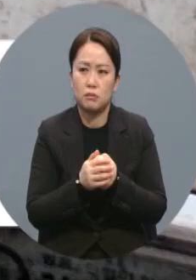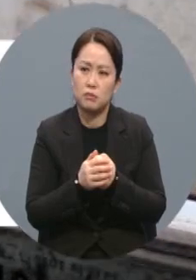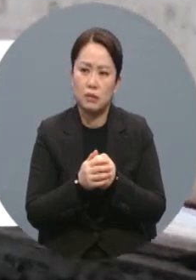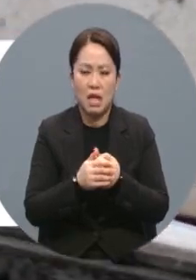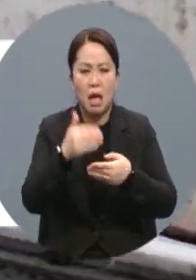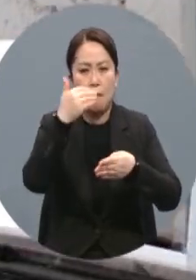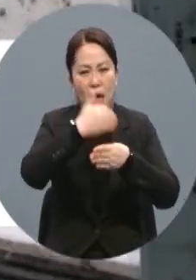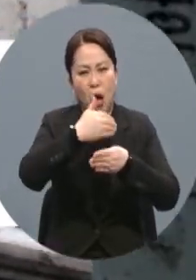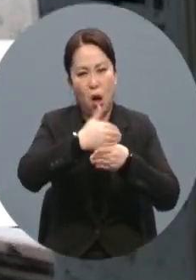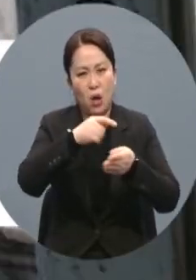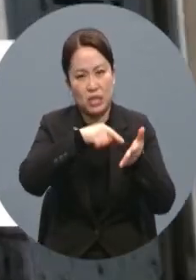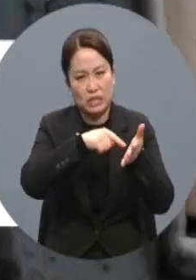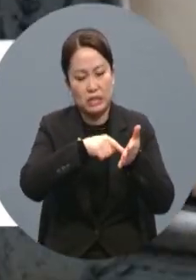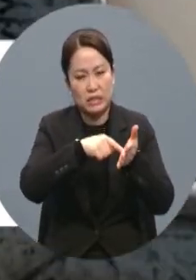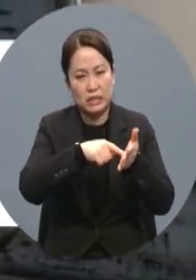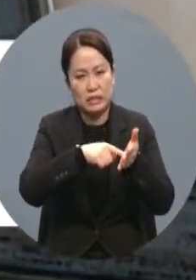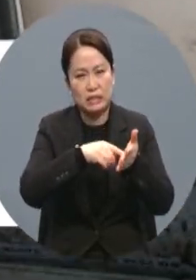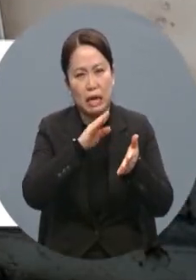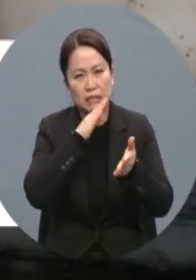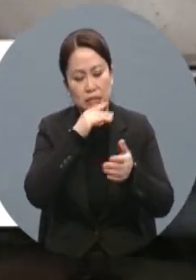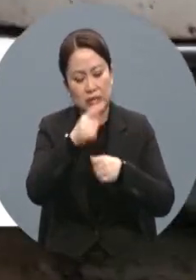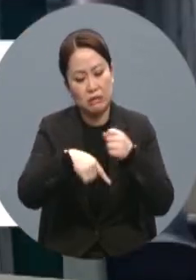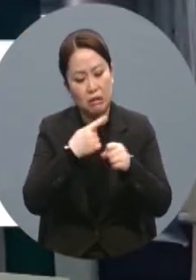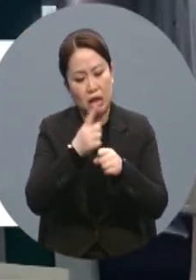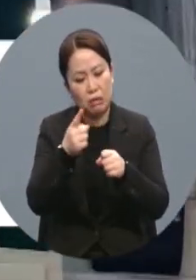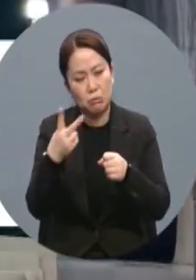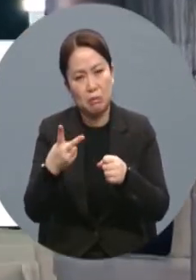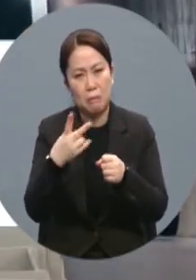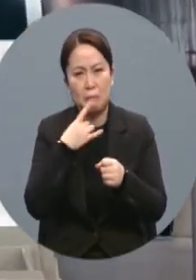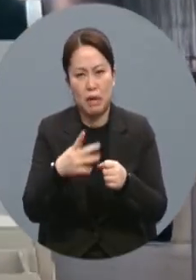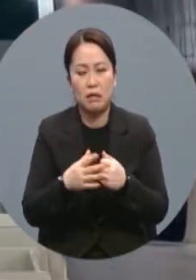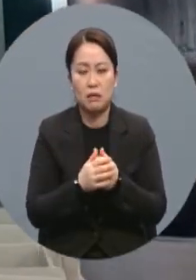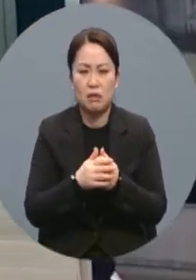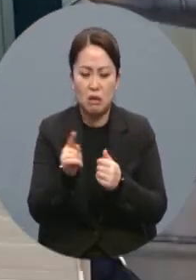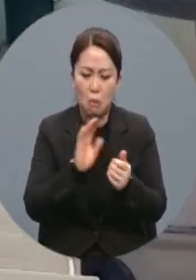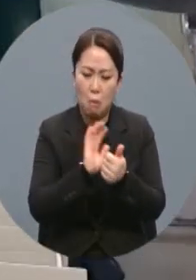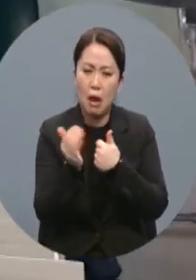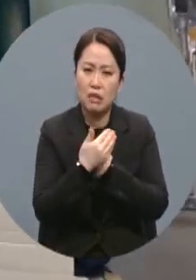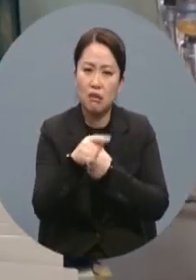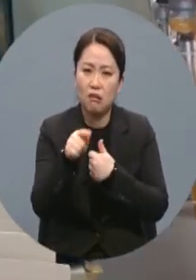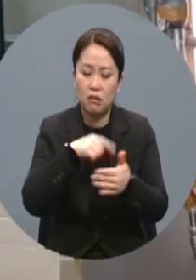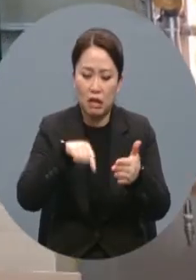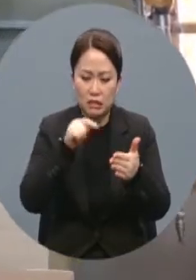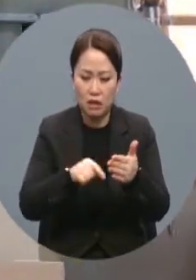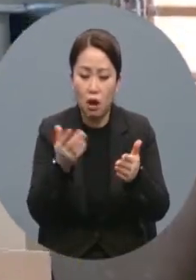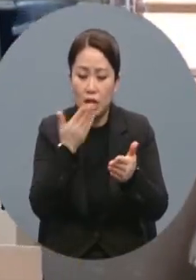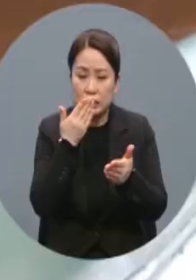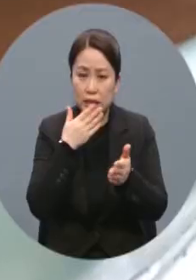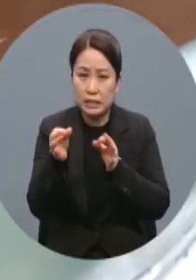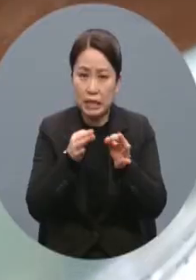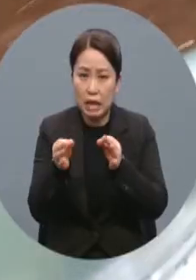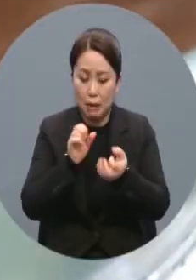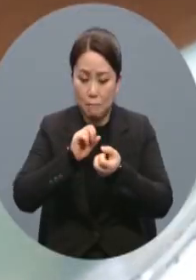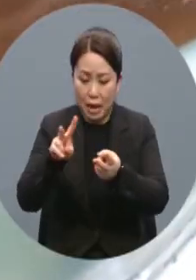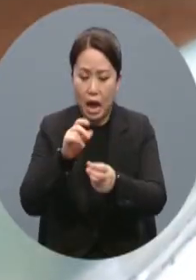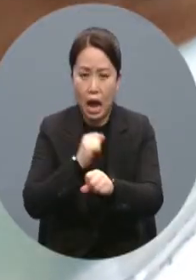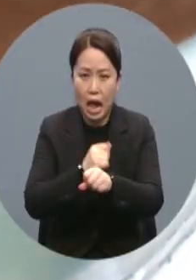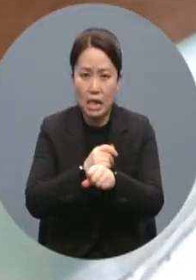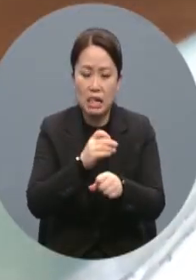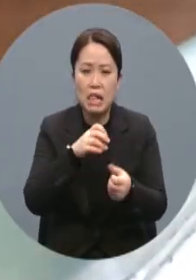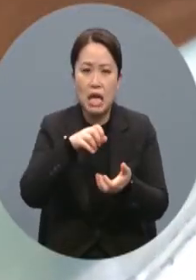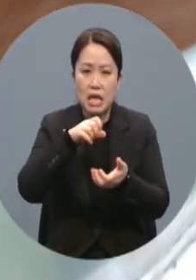분명히 윙 남색 노인네한테 관련 이런 환경에서 식당이나 포말 양념과 각종 소스를